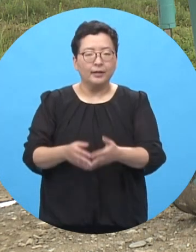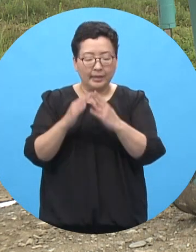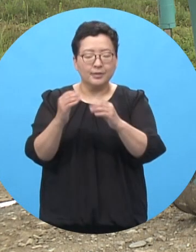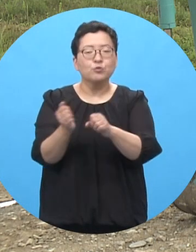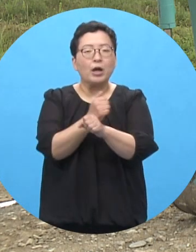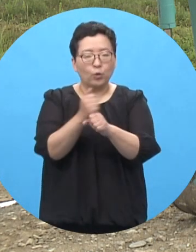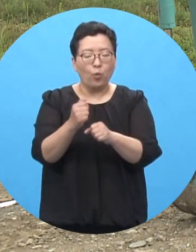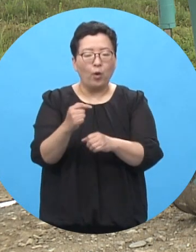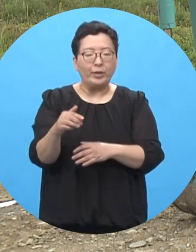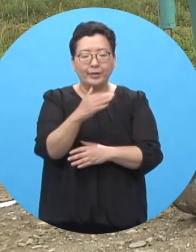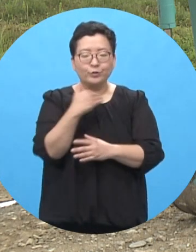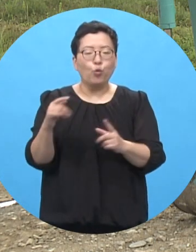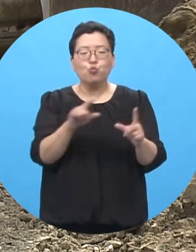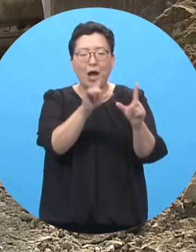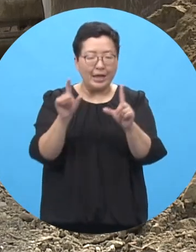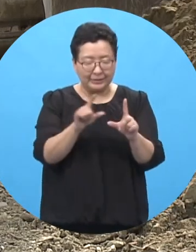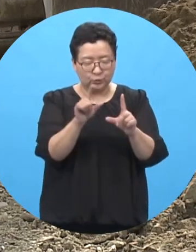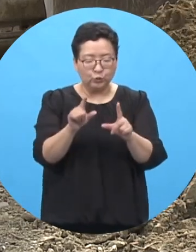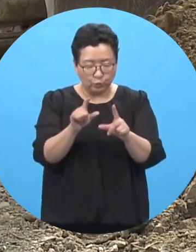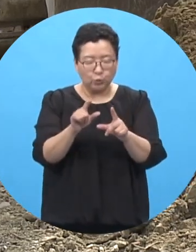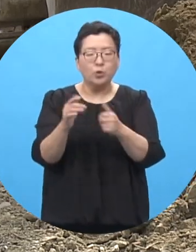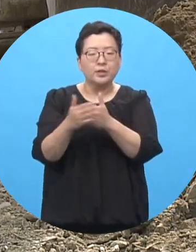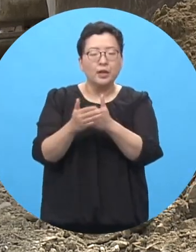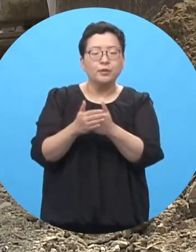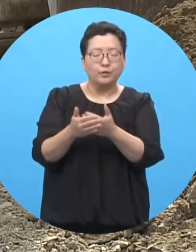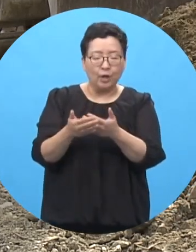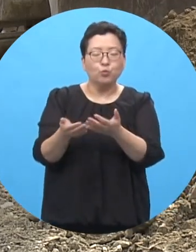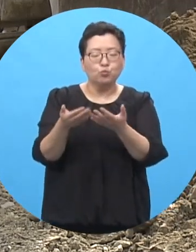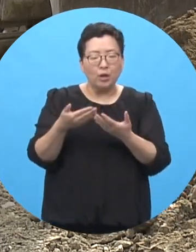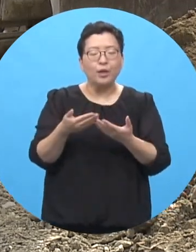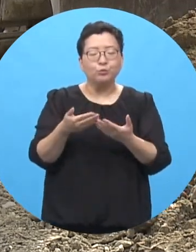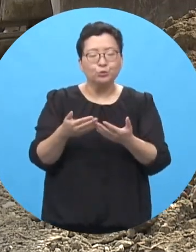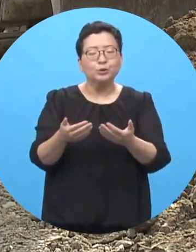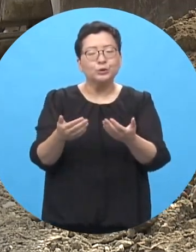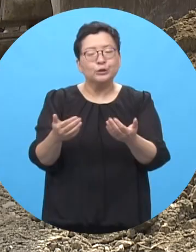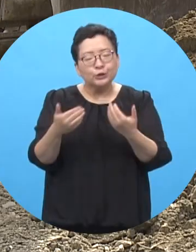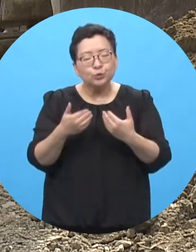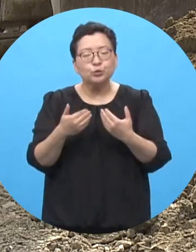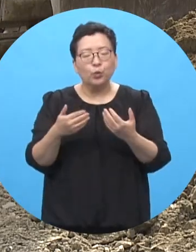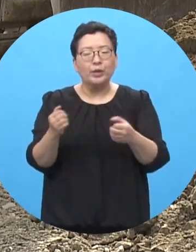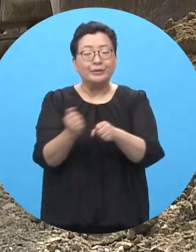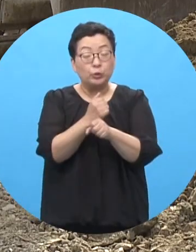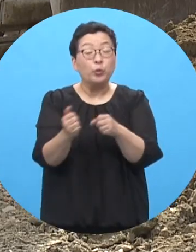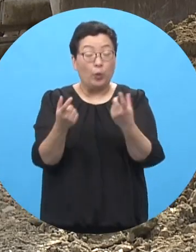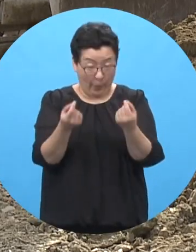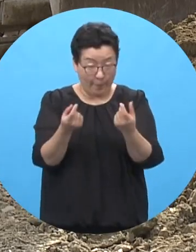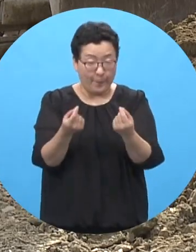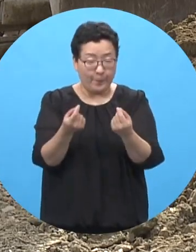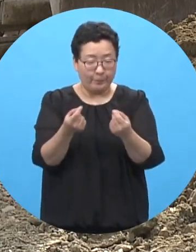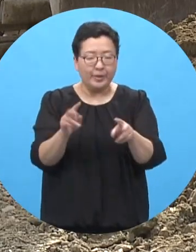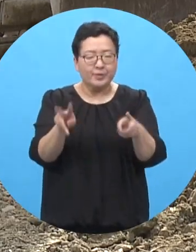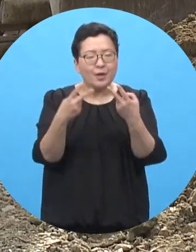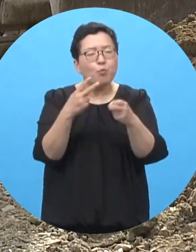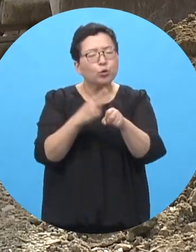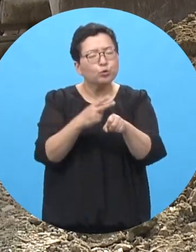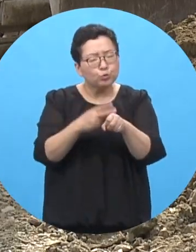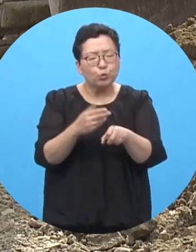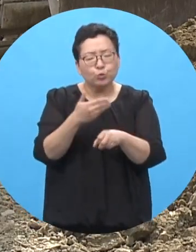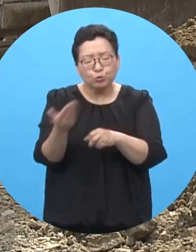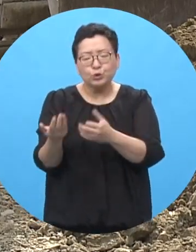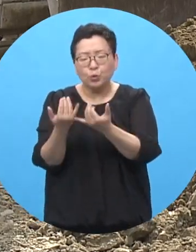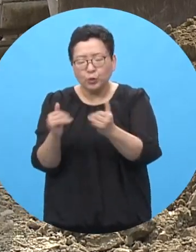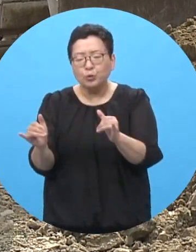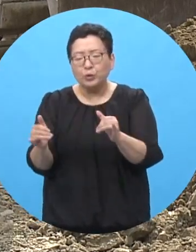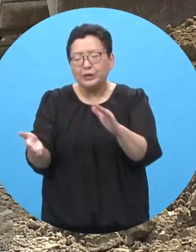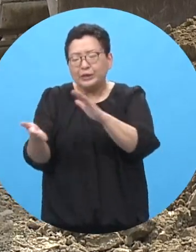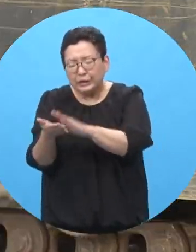建設産業は私たちの暮らしを支える必要不可欠な産業であり、その技術を次の世代に引き継いでいくこと